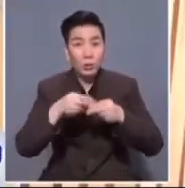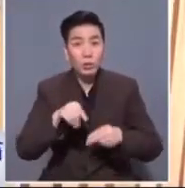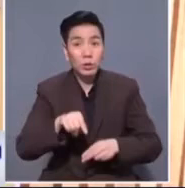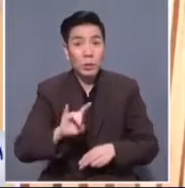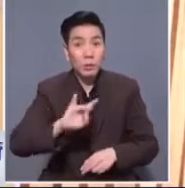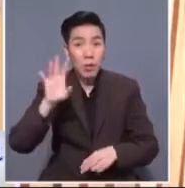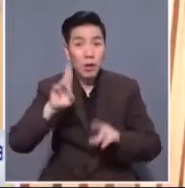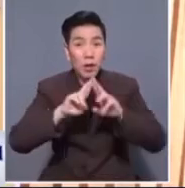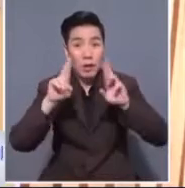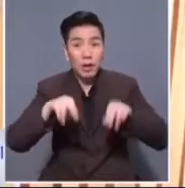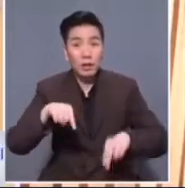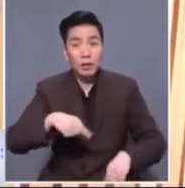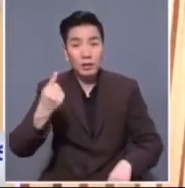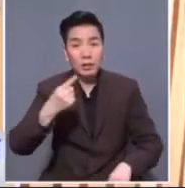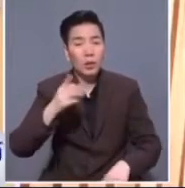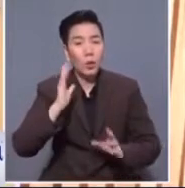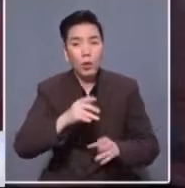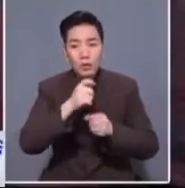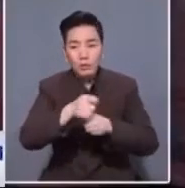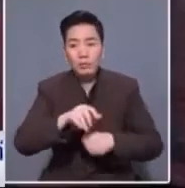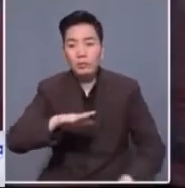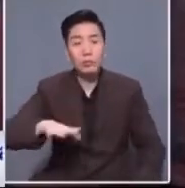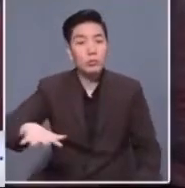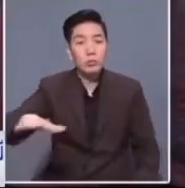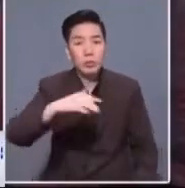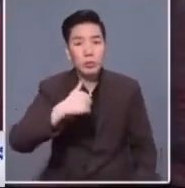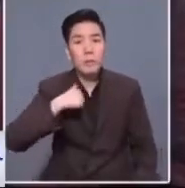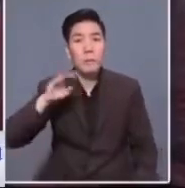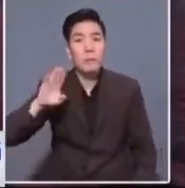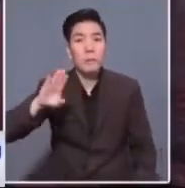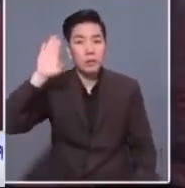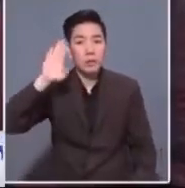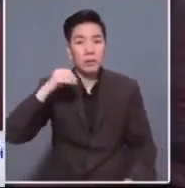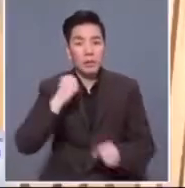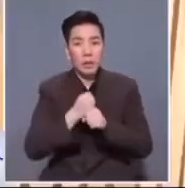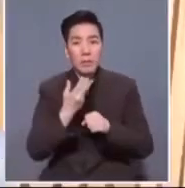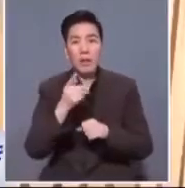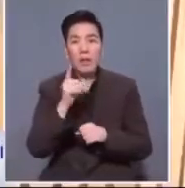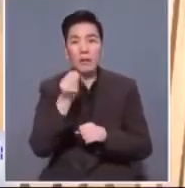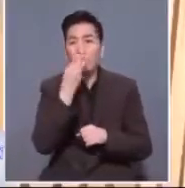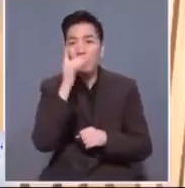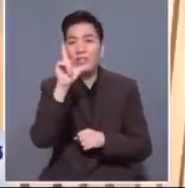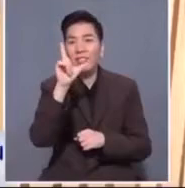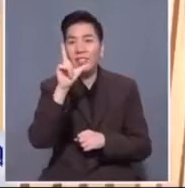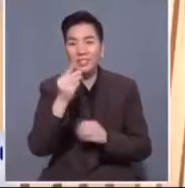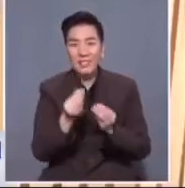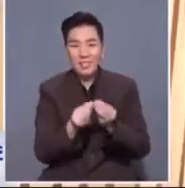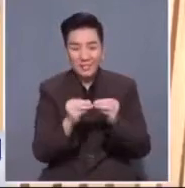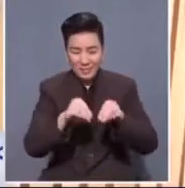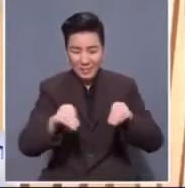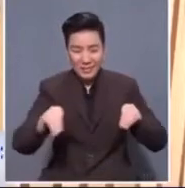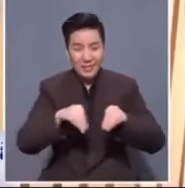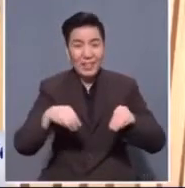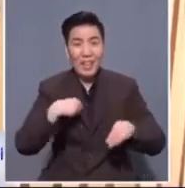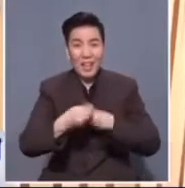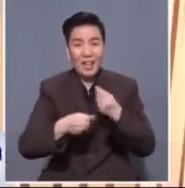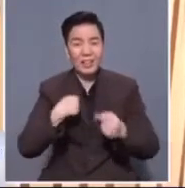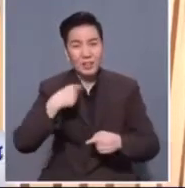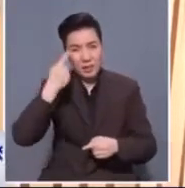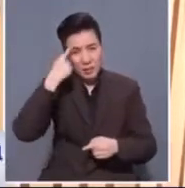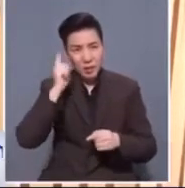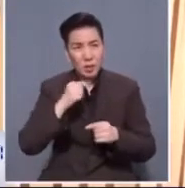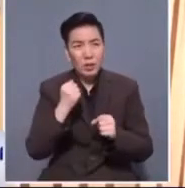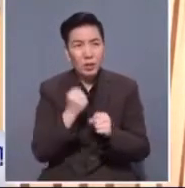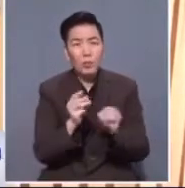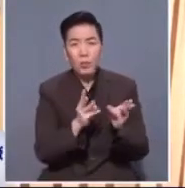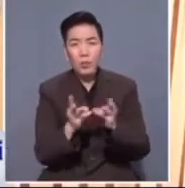ออนหรือว่ารับทั่วไปเกษตรกรทั่วไปปลูก ผมเป็นบริษัทที่จำหน่ายเมล็ดพันธุ์ดาวเรืองแต่ว่าผมก็เห็นว่าเอ๊ะเราควรจะ